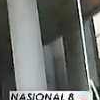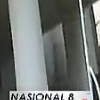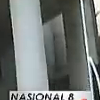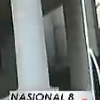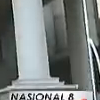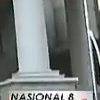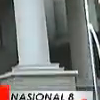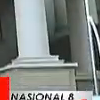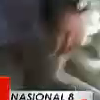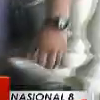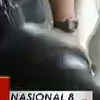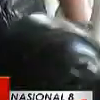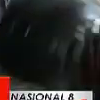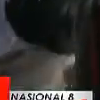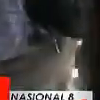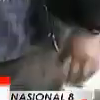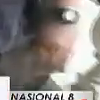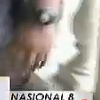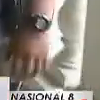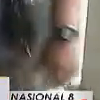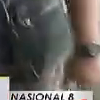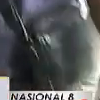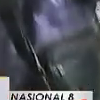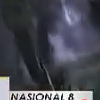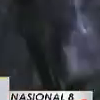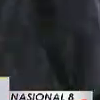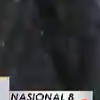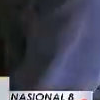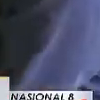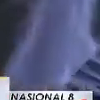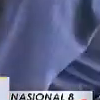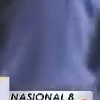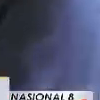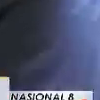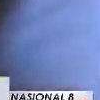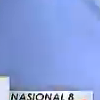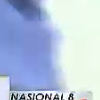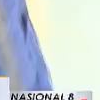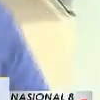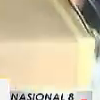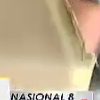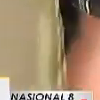Mac salah guna kuasa pegawai kanan KBS hadapi 32